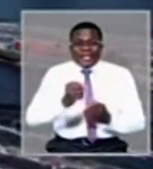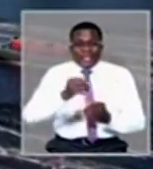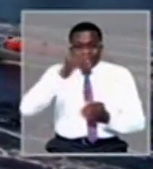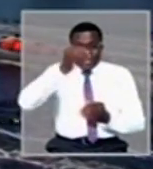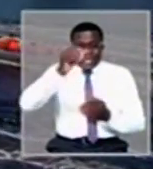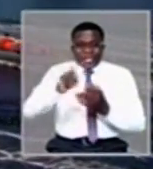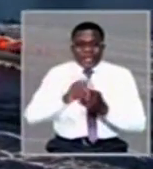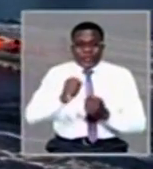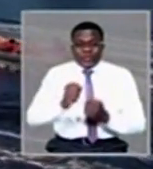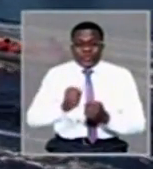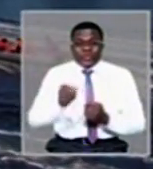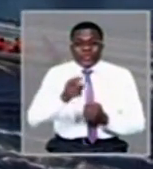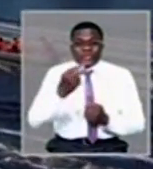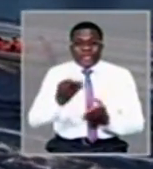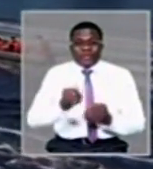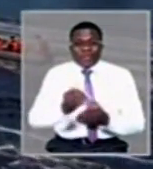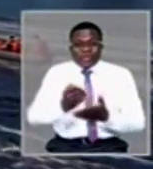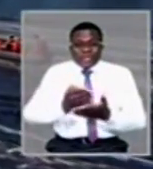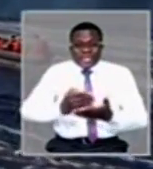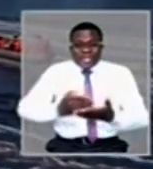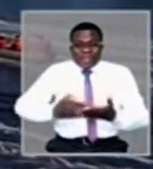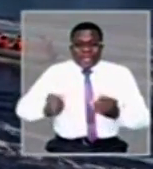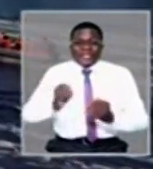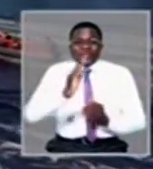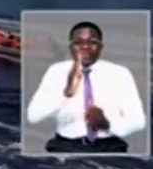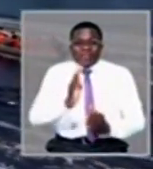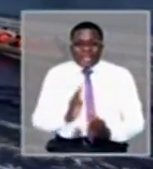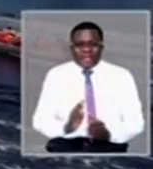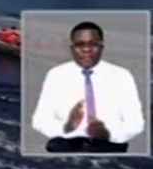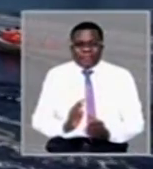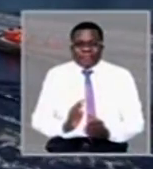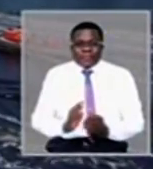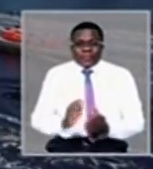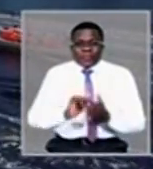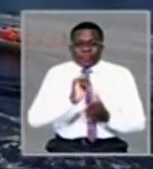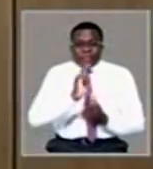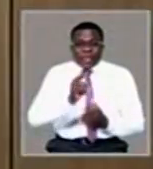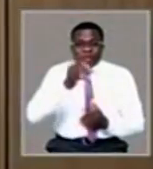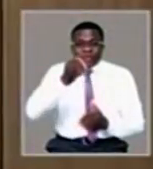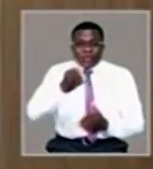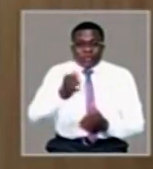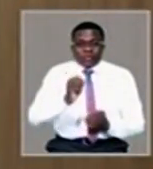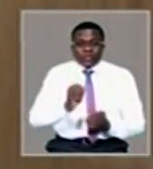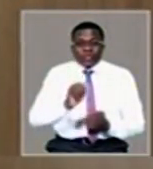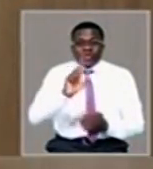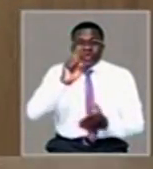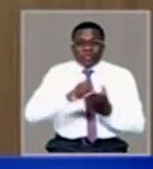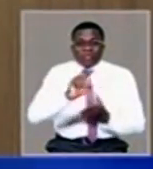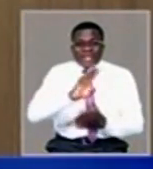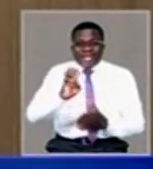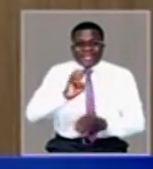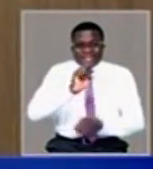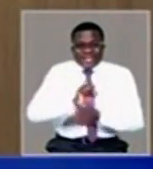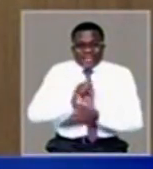culture vaudou et de cette partie du Bénin. Ce seront plus de 450